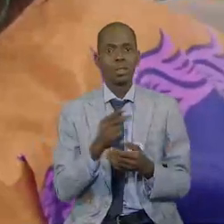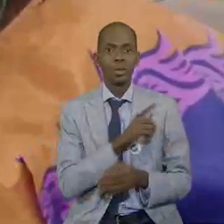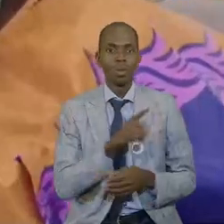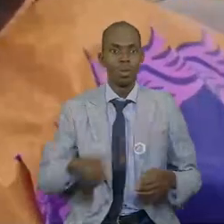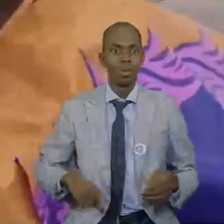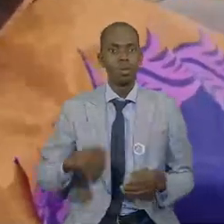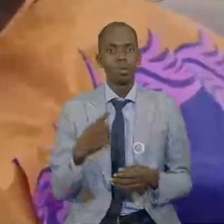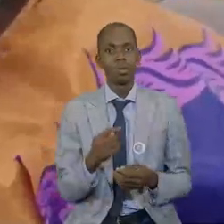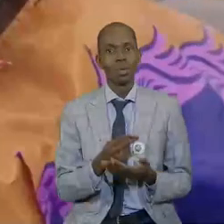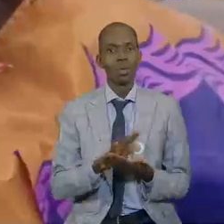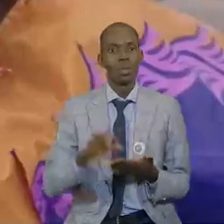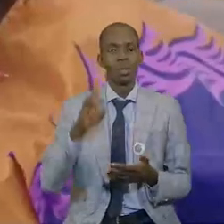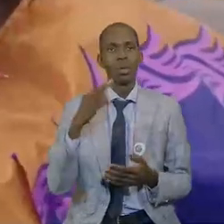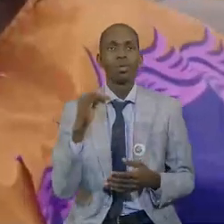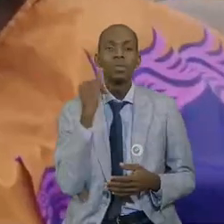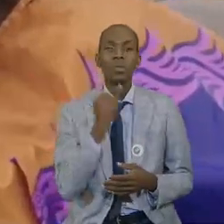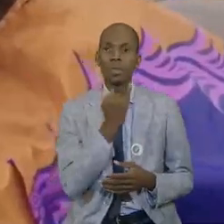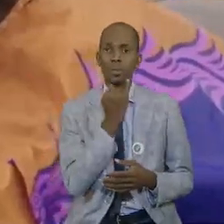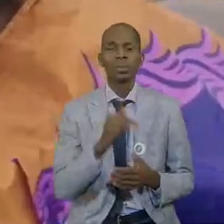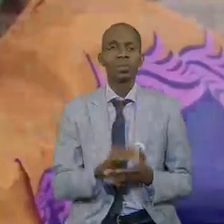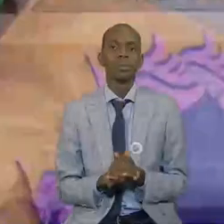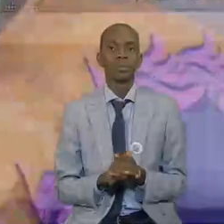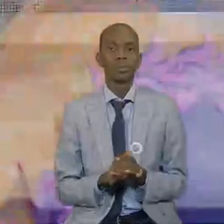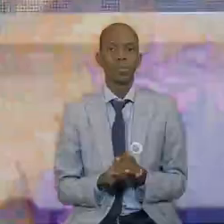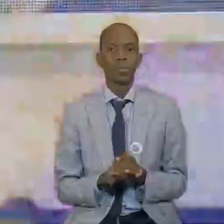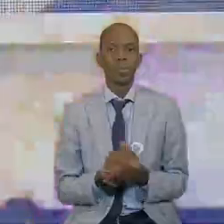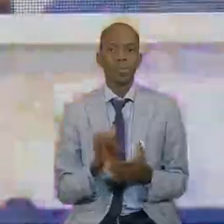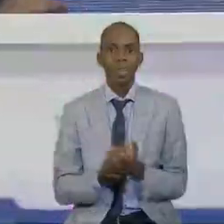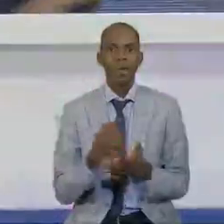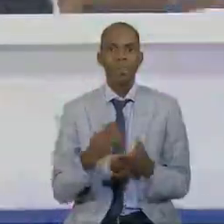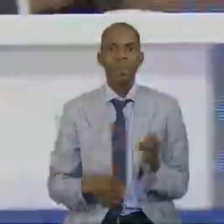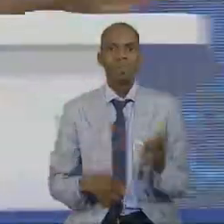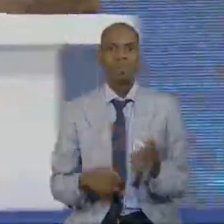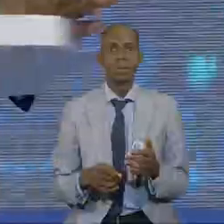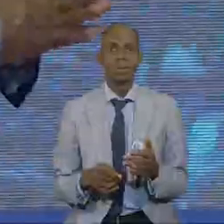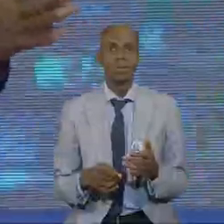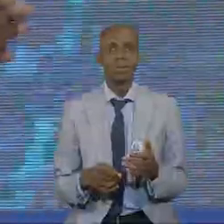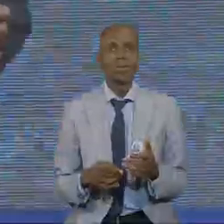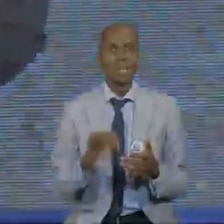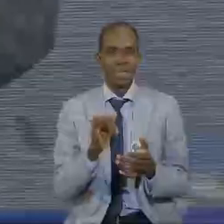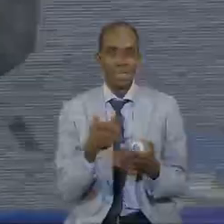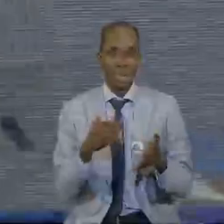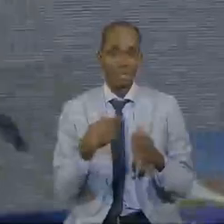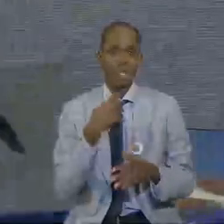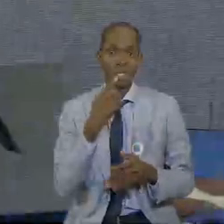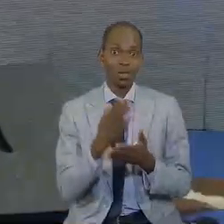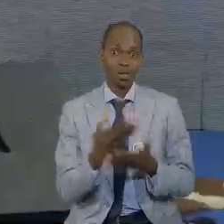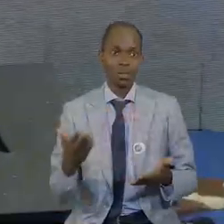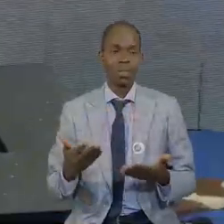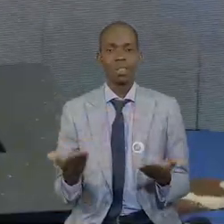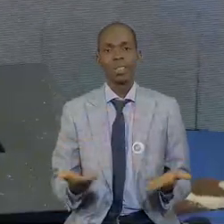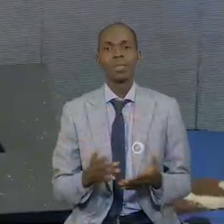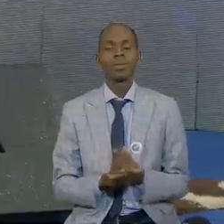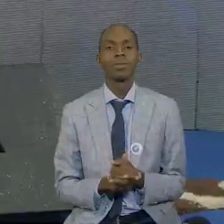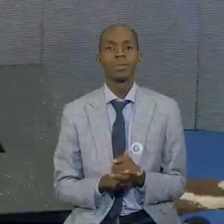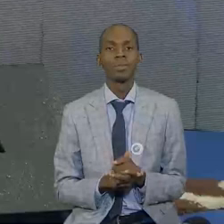are the verses we're looking at today. Ce sont les versets que nous considérons aujourd'hui. Let me tell you something here. Laissez-moi vous dire quelque chose